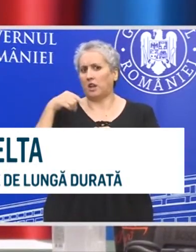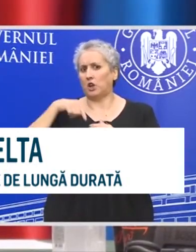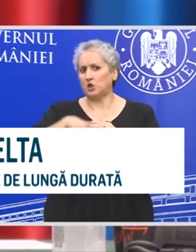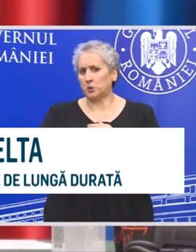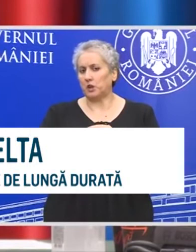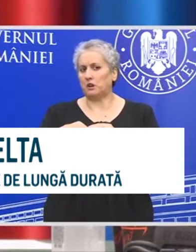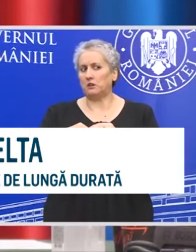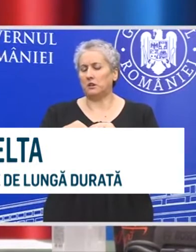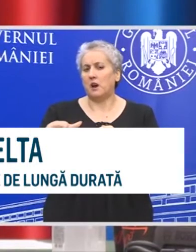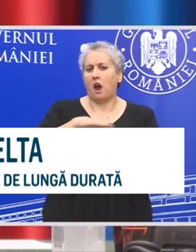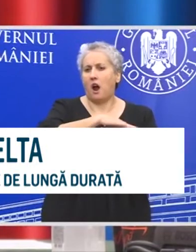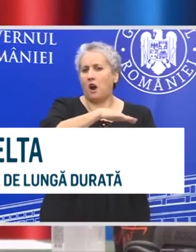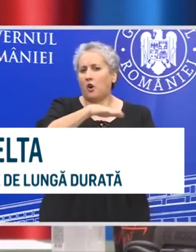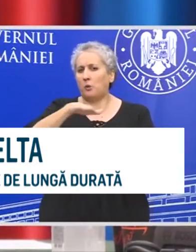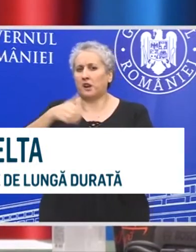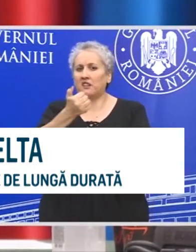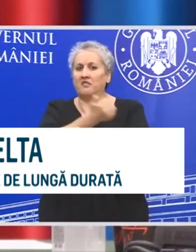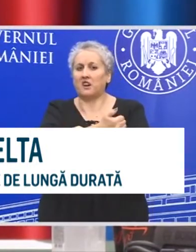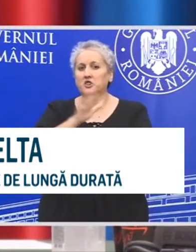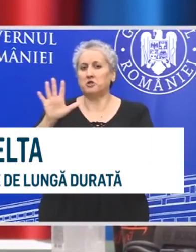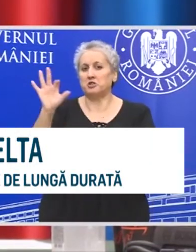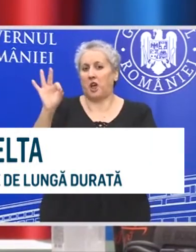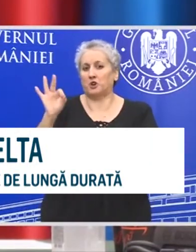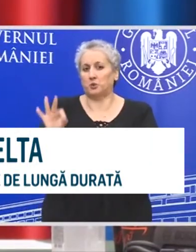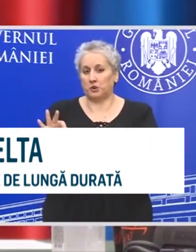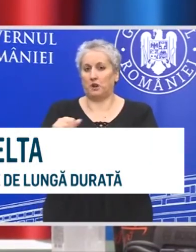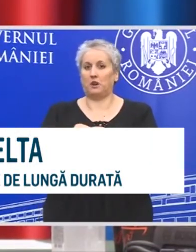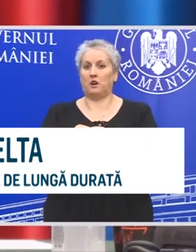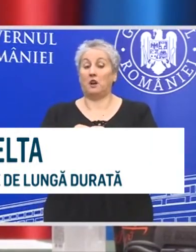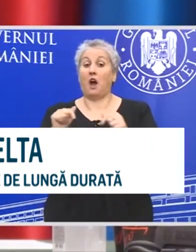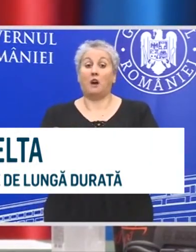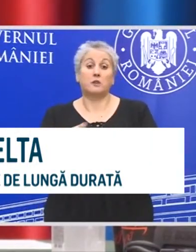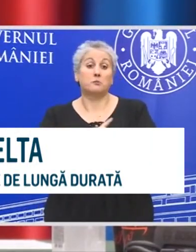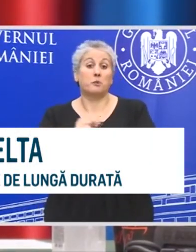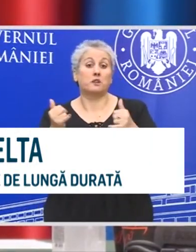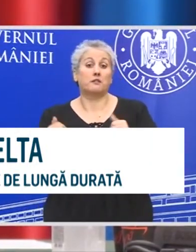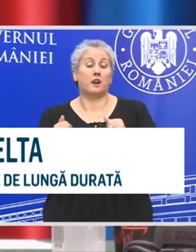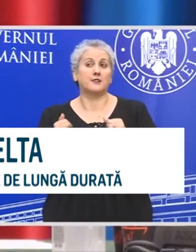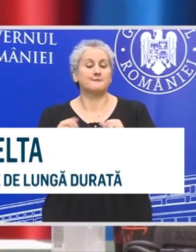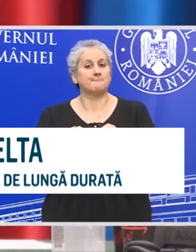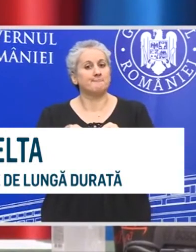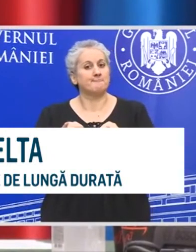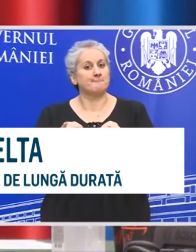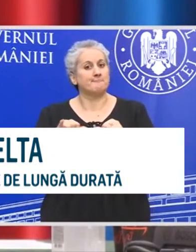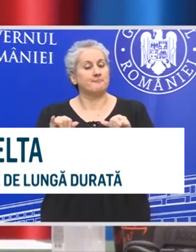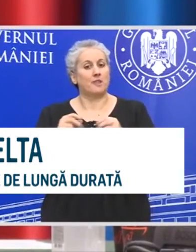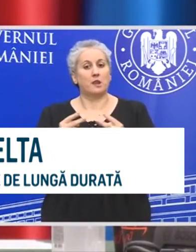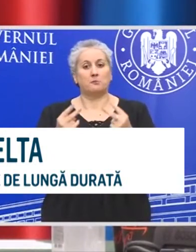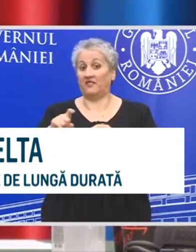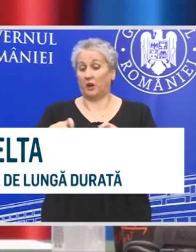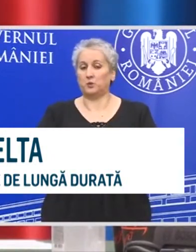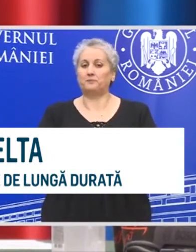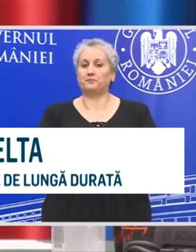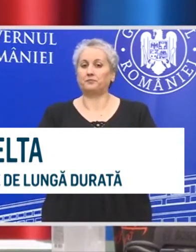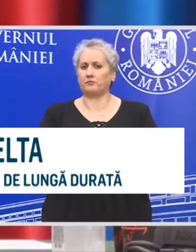țară cu o rată de acoperire vaccinală sub 5% avem în momentul de față o evoluție importantă a numărului de